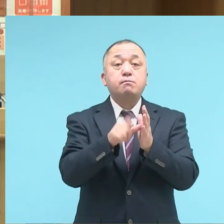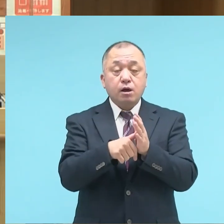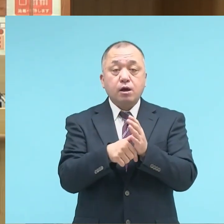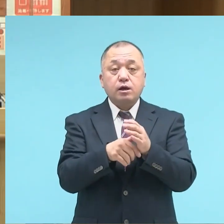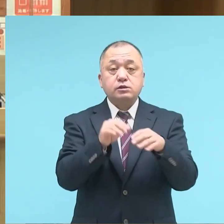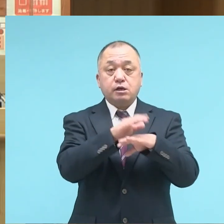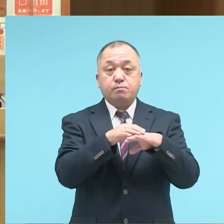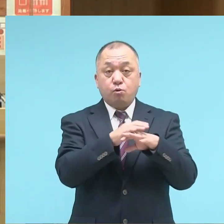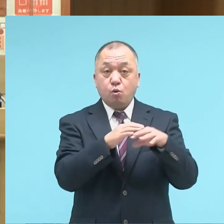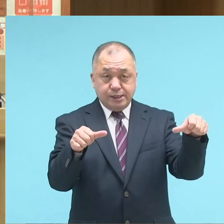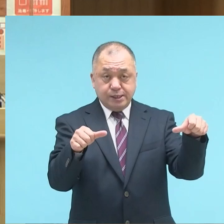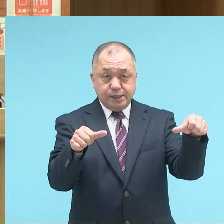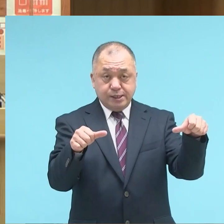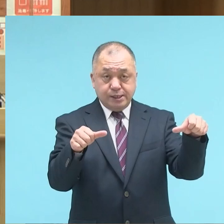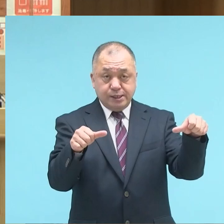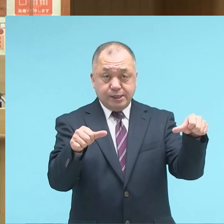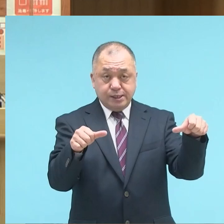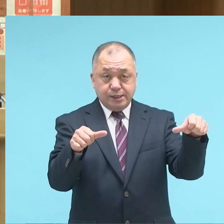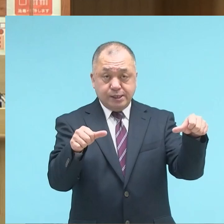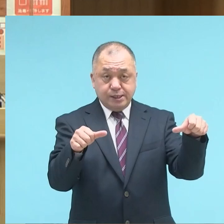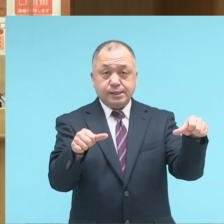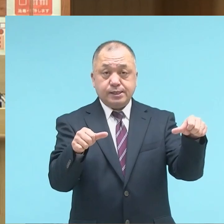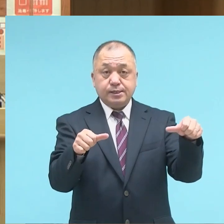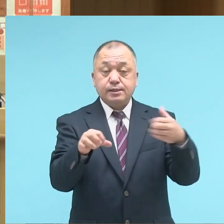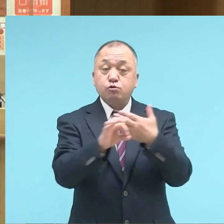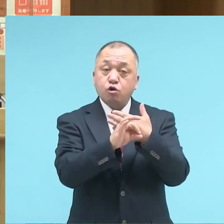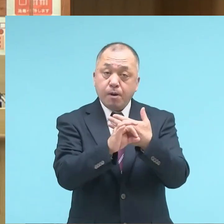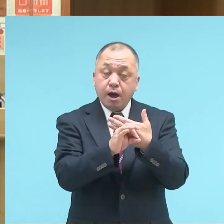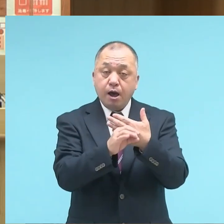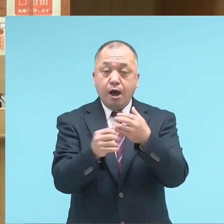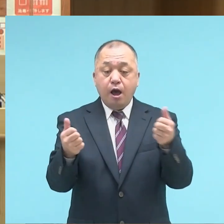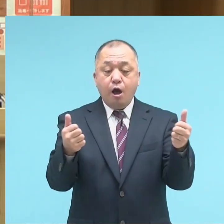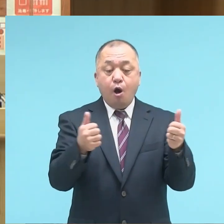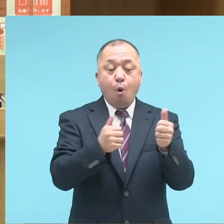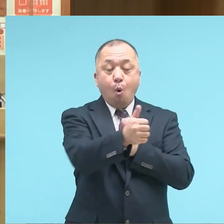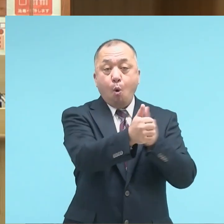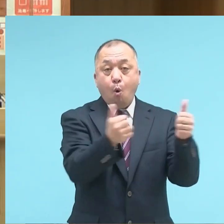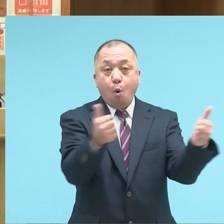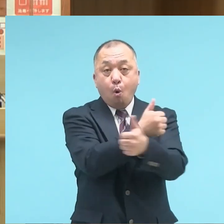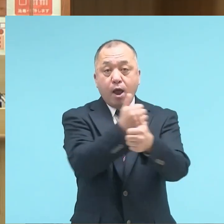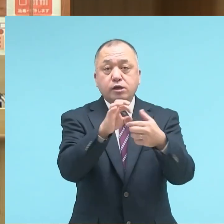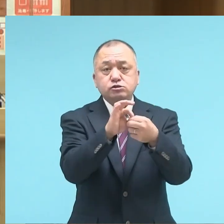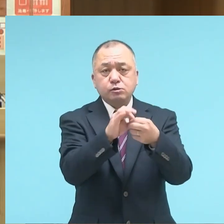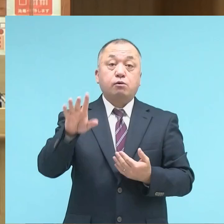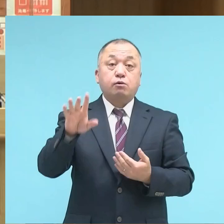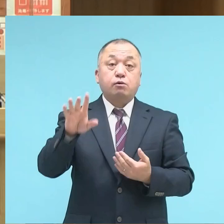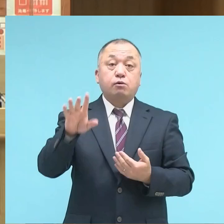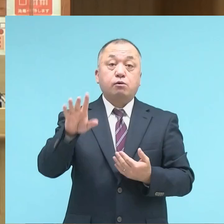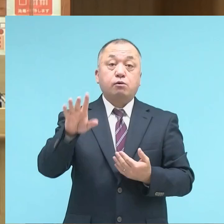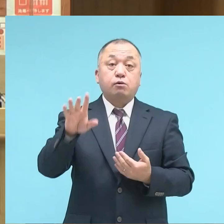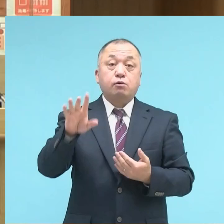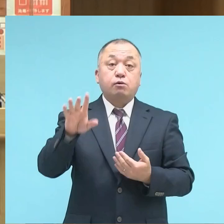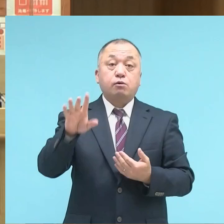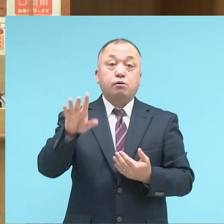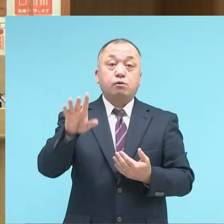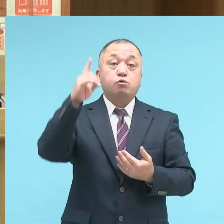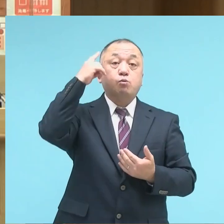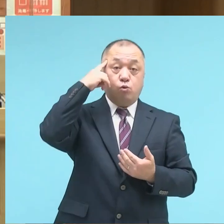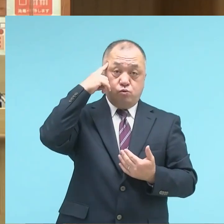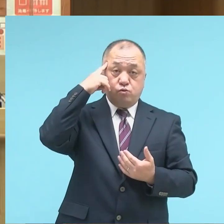札幌の状況と同様にその往来について制限をしていくということが必要だろうということになってくると思うん